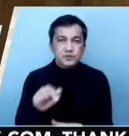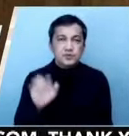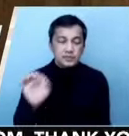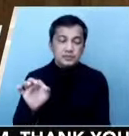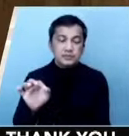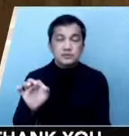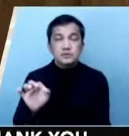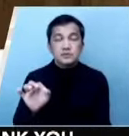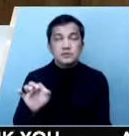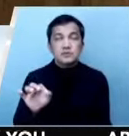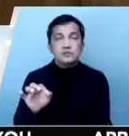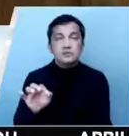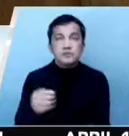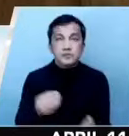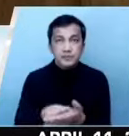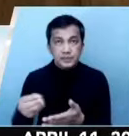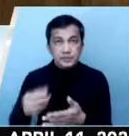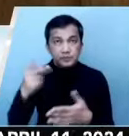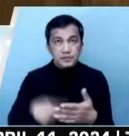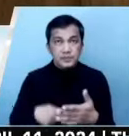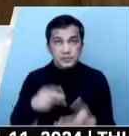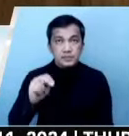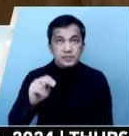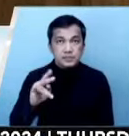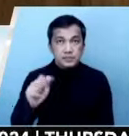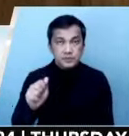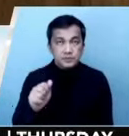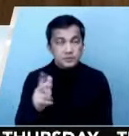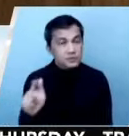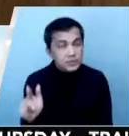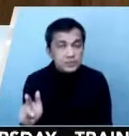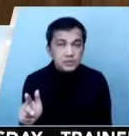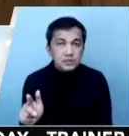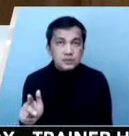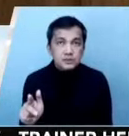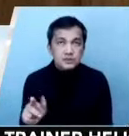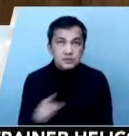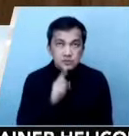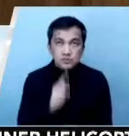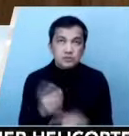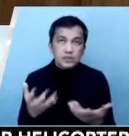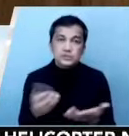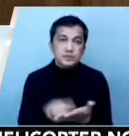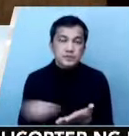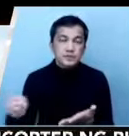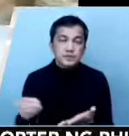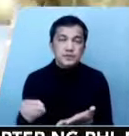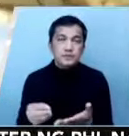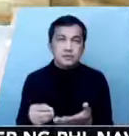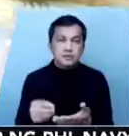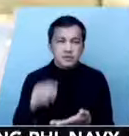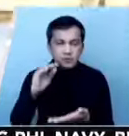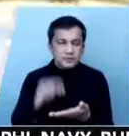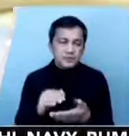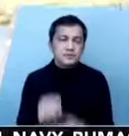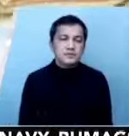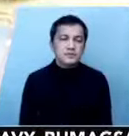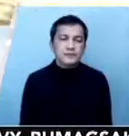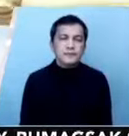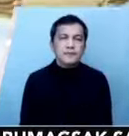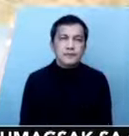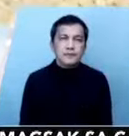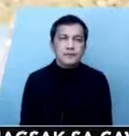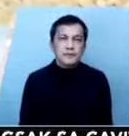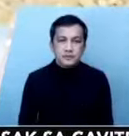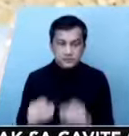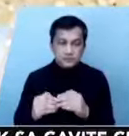ang buying price ni NFA is 23, talagang wala siyang mabibili or very minimal. So tinaasan yung